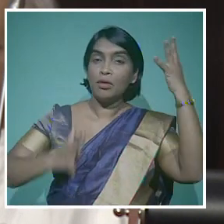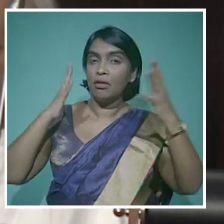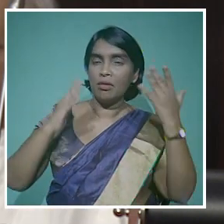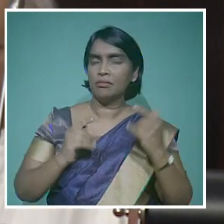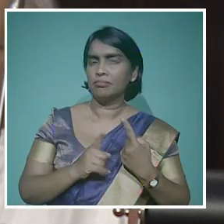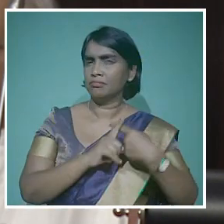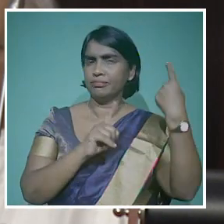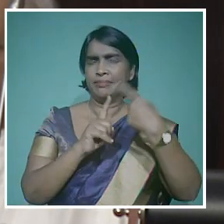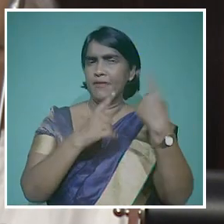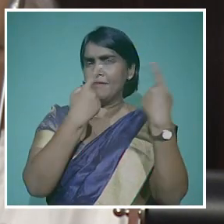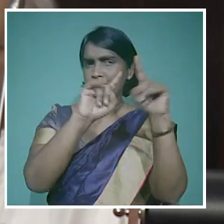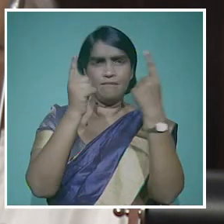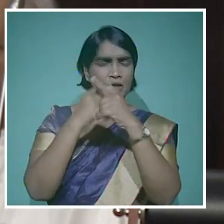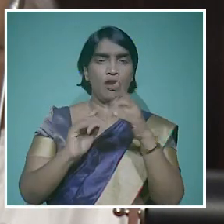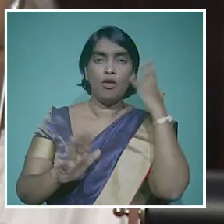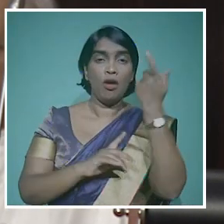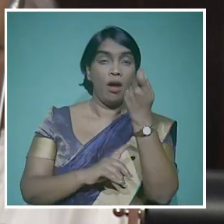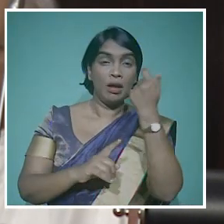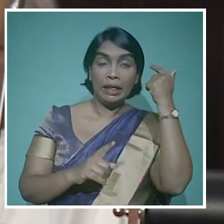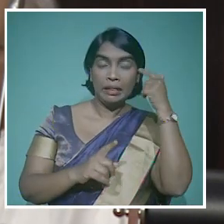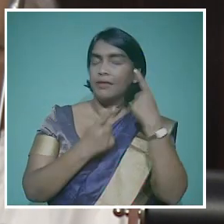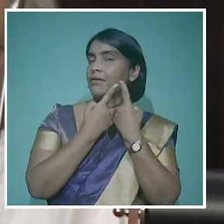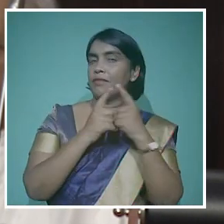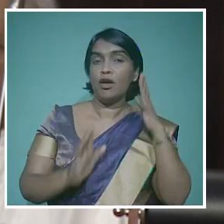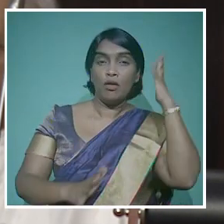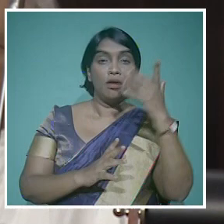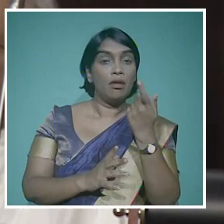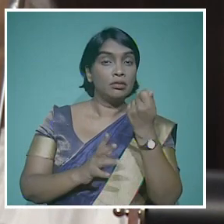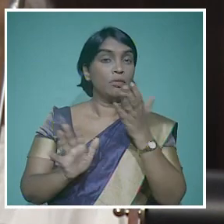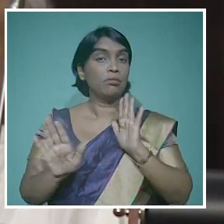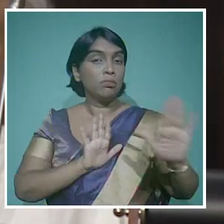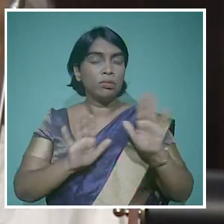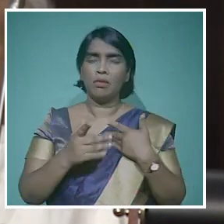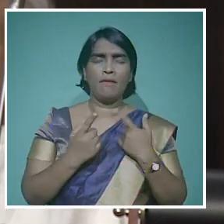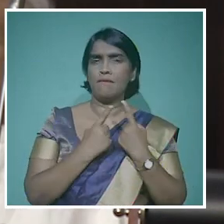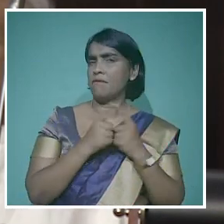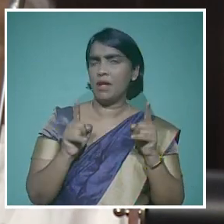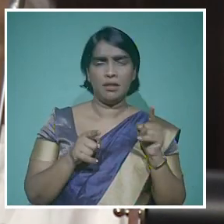වෙනස්, ලෝක ආර්ථික චින්තනය වෙනස්, ලෝක ආර්ථික හැසිරෙන ආකාරය වෙනස්.